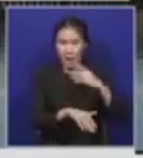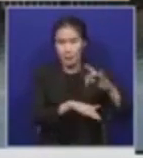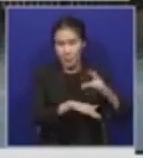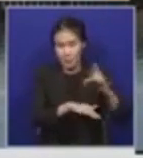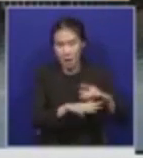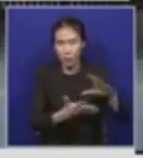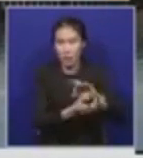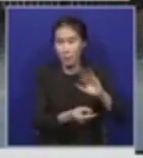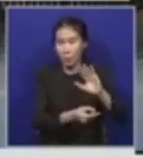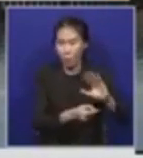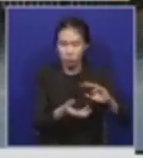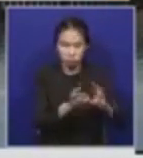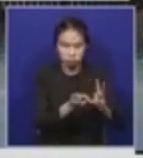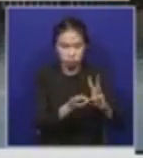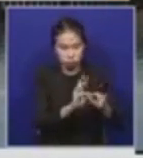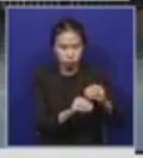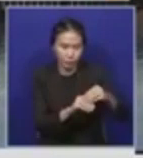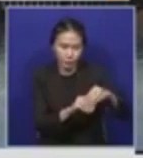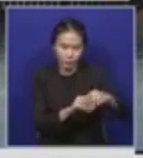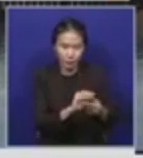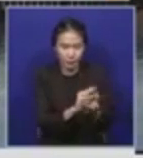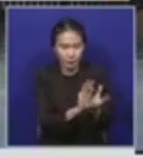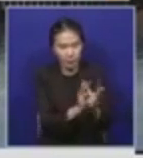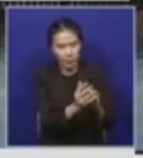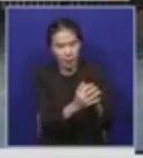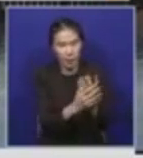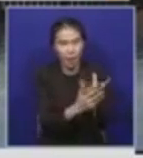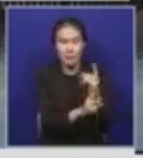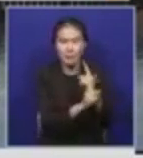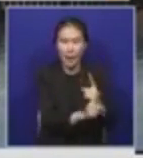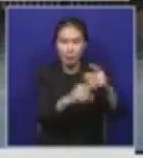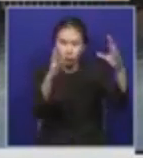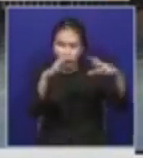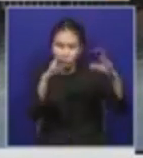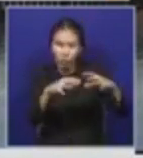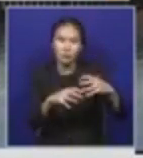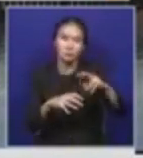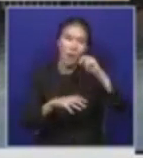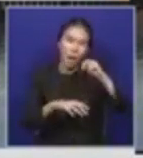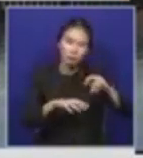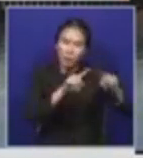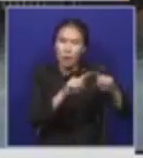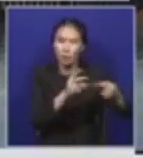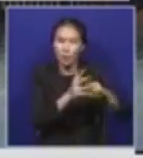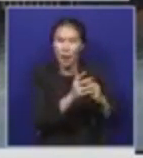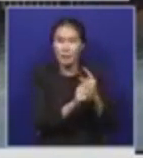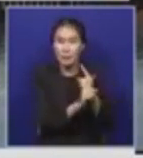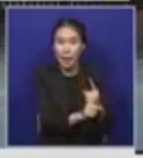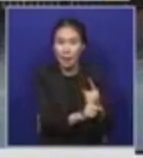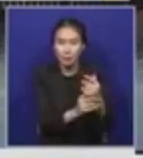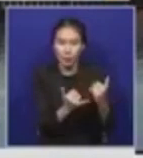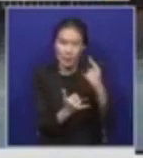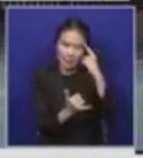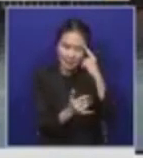ฒนธรรมเนี่ยครับไปตามการเปลี่ยนแปลงของภูมิอากาศและภูมิประเทศ ซึ่งหมายความว่าเมล็ดพันธุ์เหล่านี้นะ